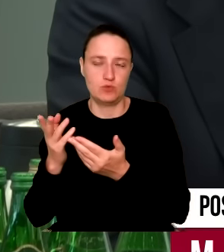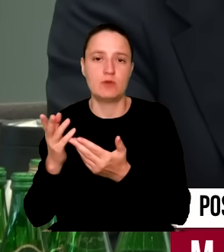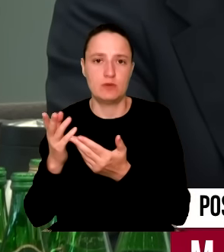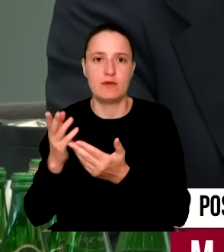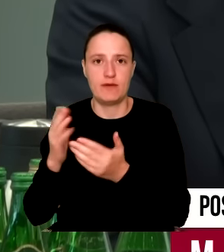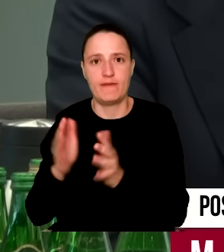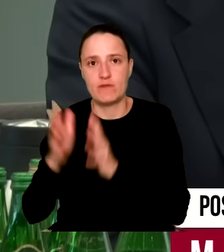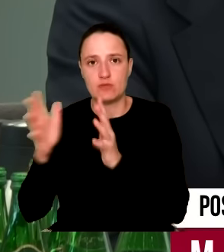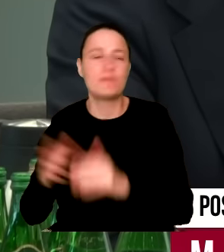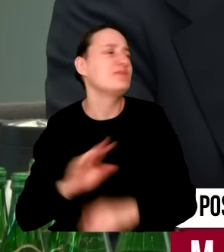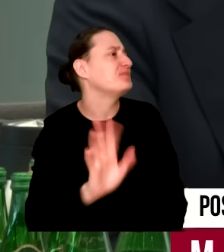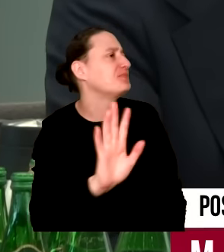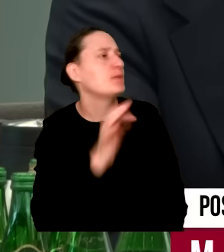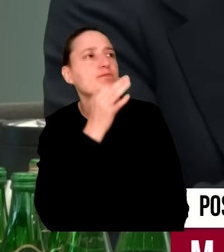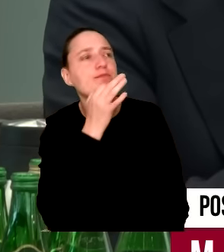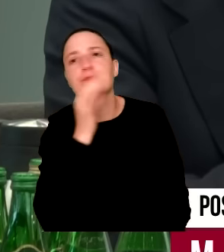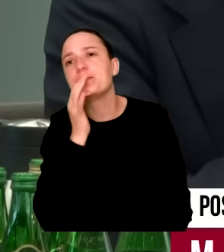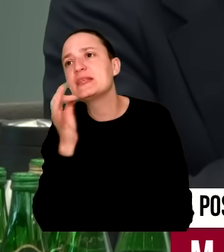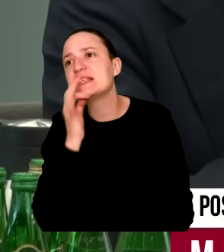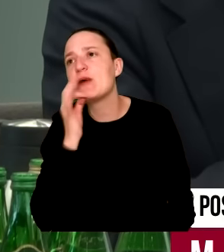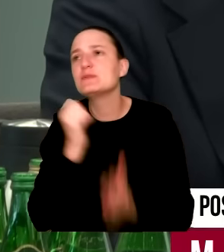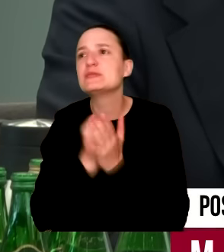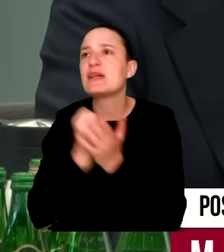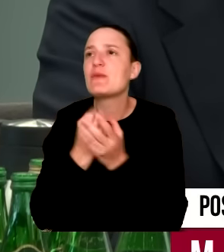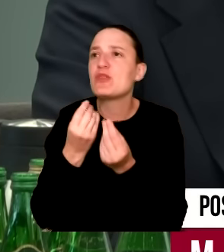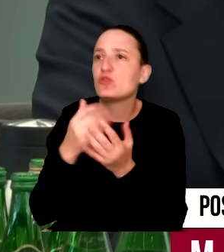się pytałem o wydatkowanie pieniędzy tylko k